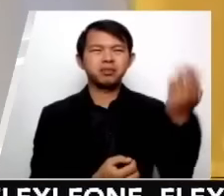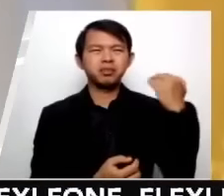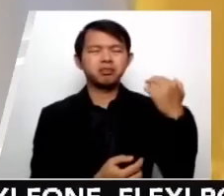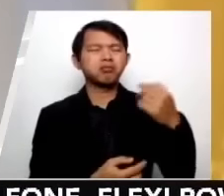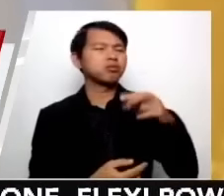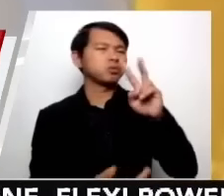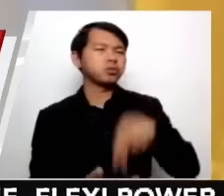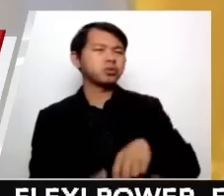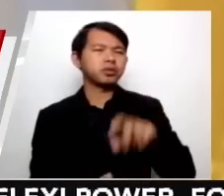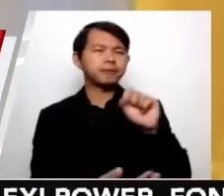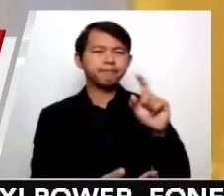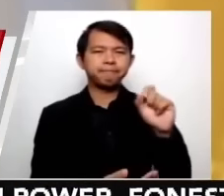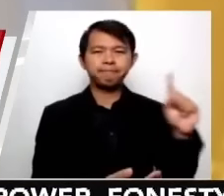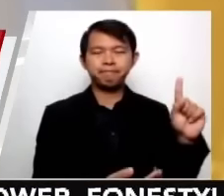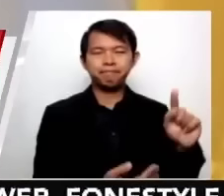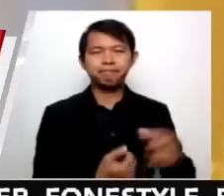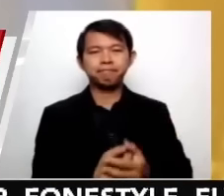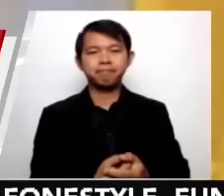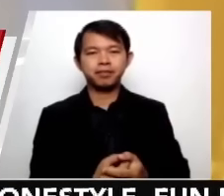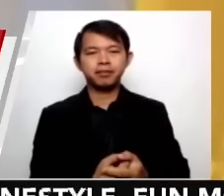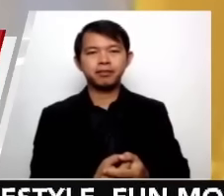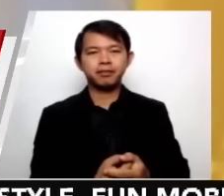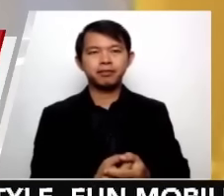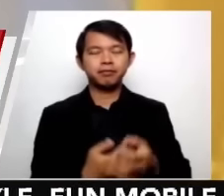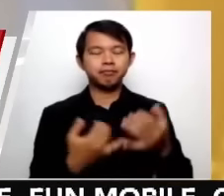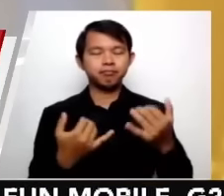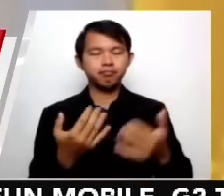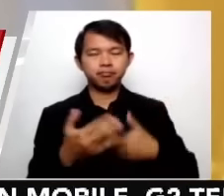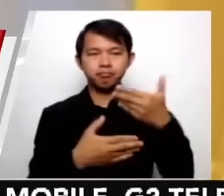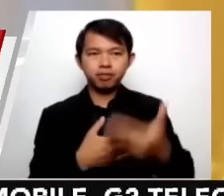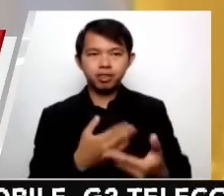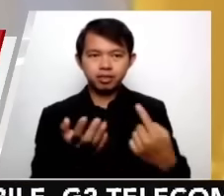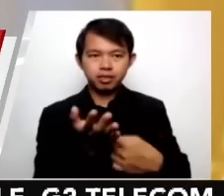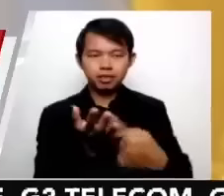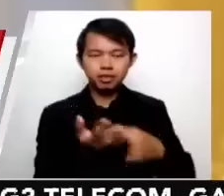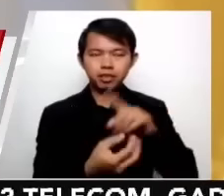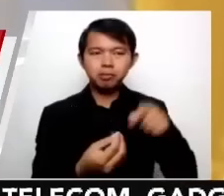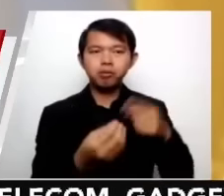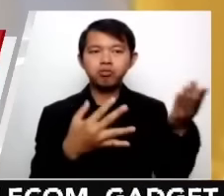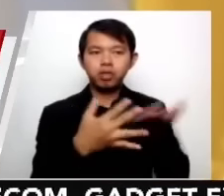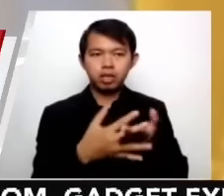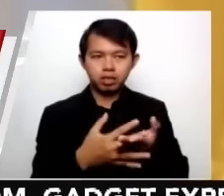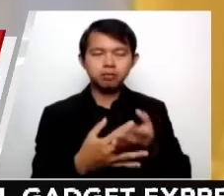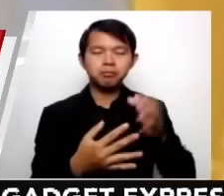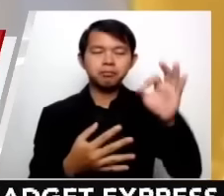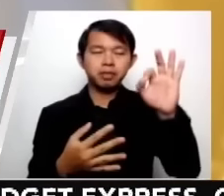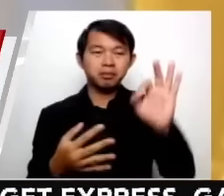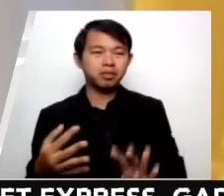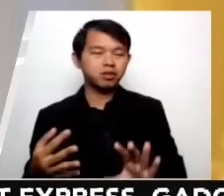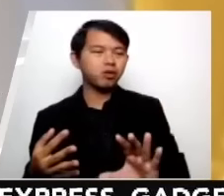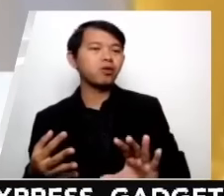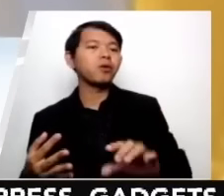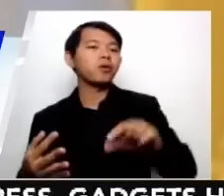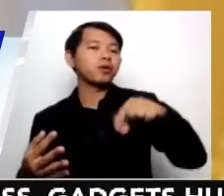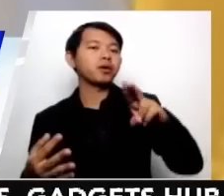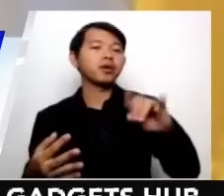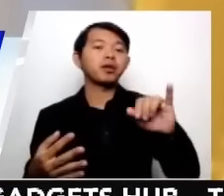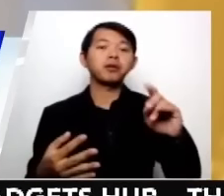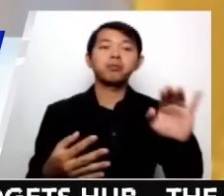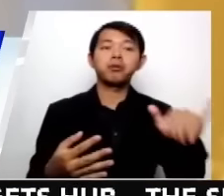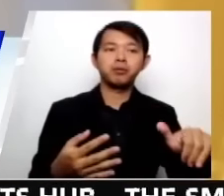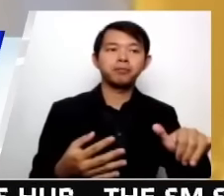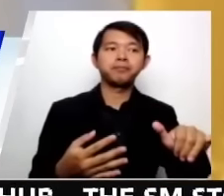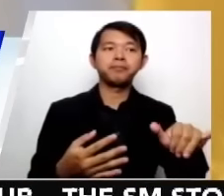2011. Sasalang na ang kaso laban kay